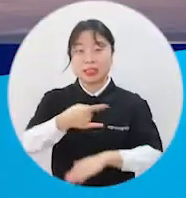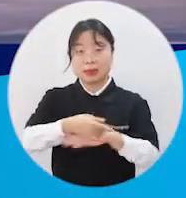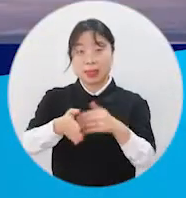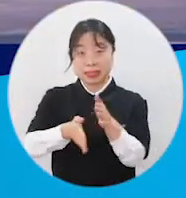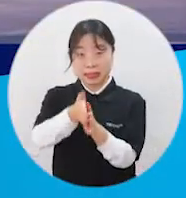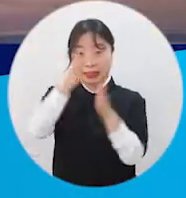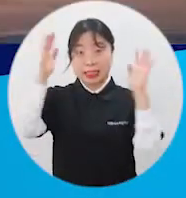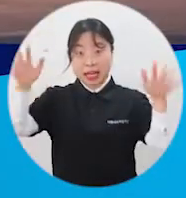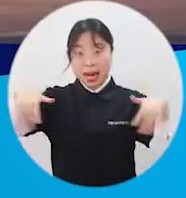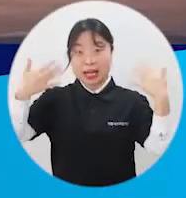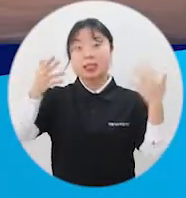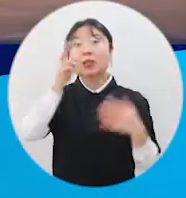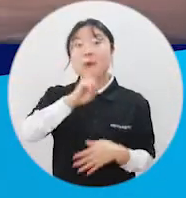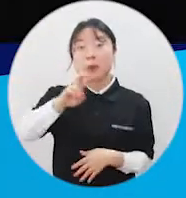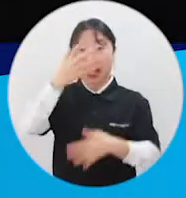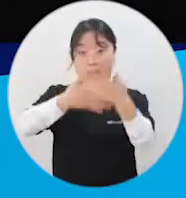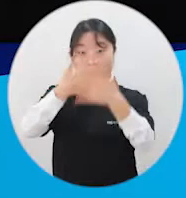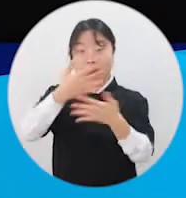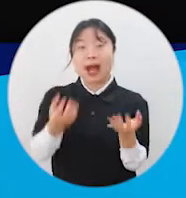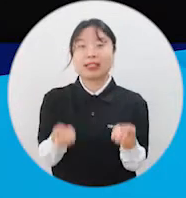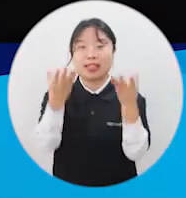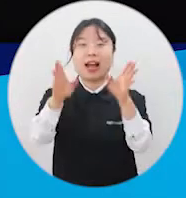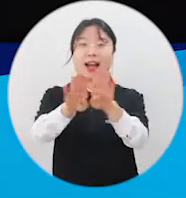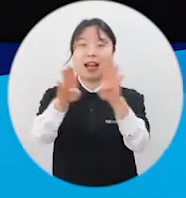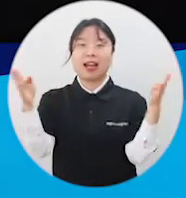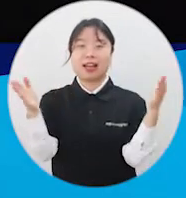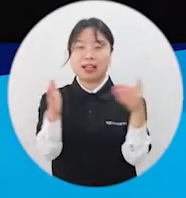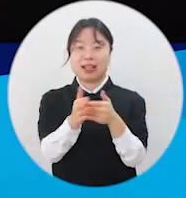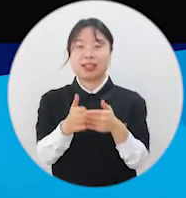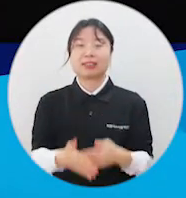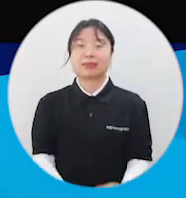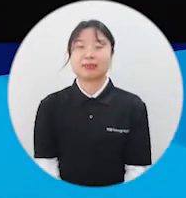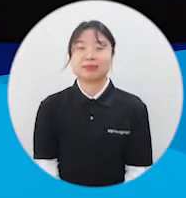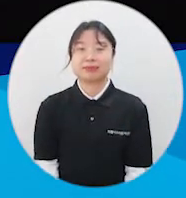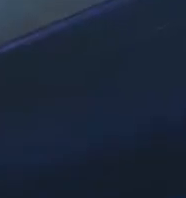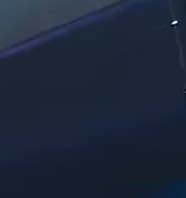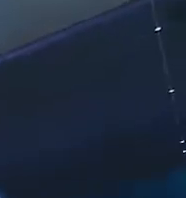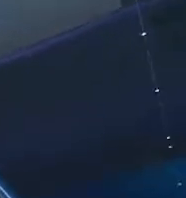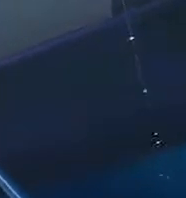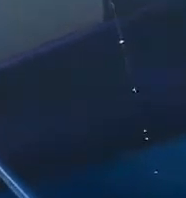의왕시가 드라이브인 가을밤 낭만 콘서트와 영화제를 개최했습니다.